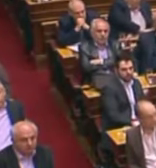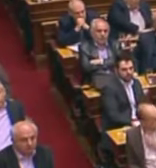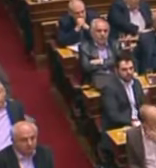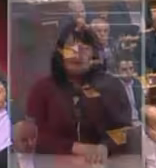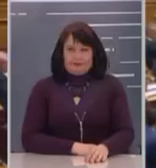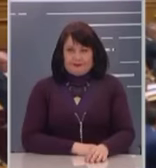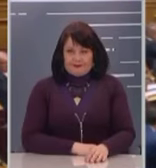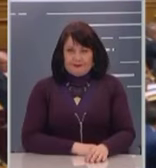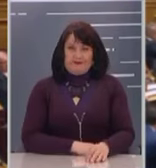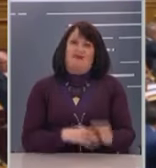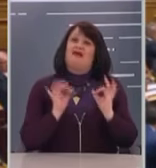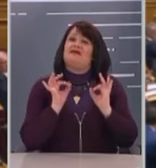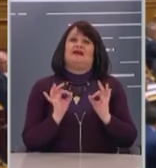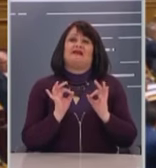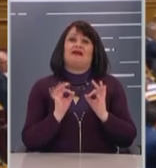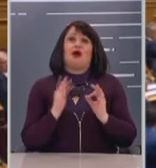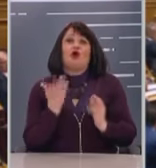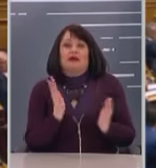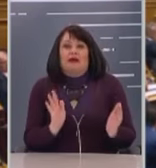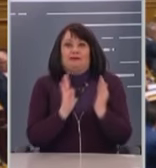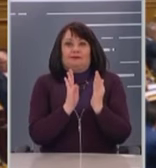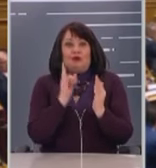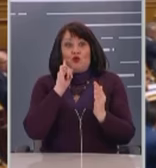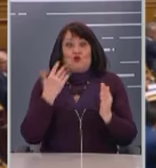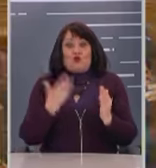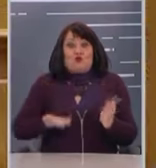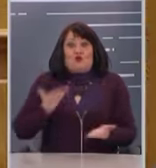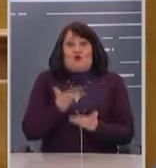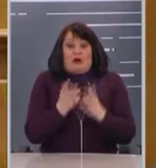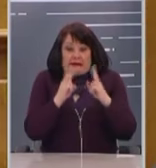Φυσικά με το που ήρθατε αντιμέτωποι με την πρόταση για Εξεταστική Επιτροπή,